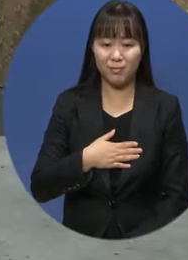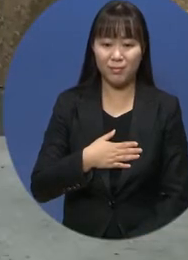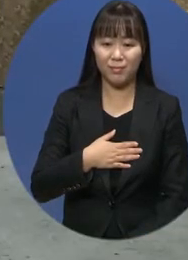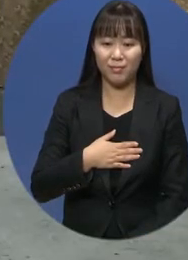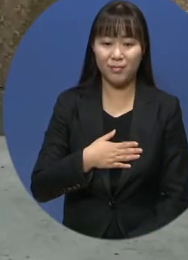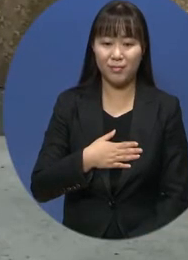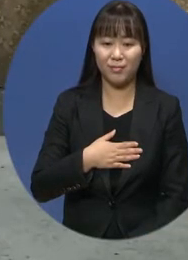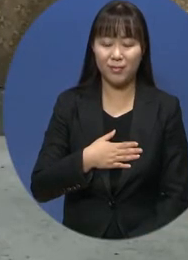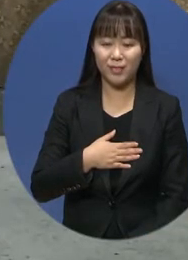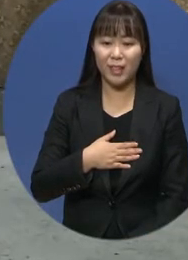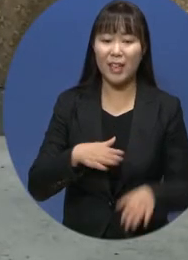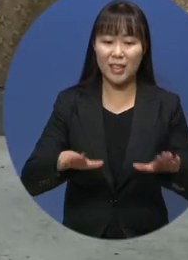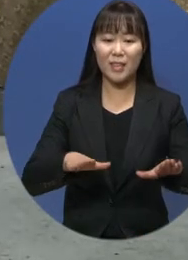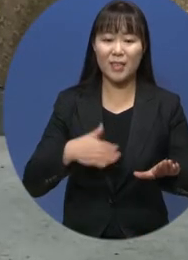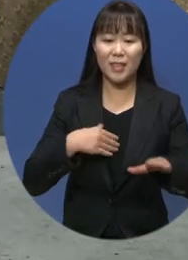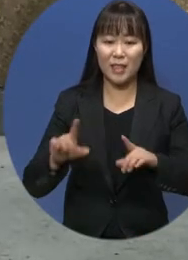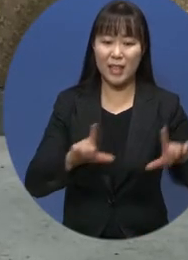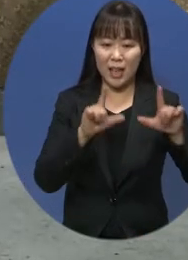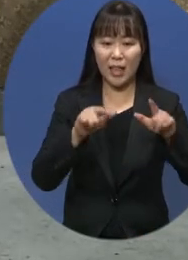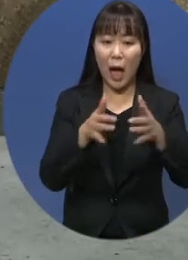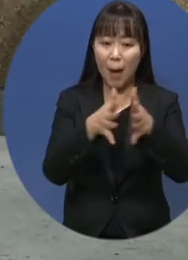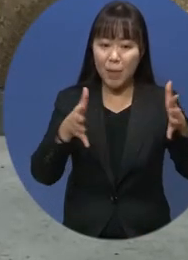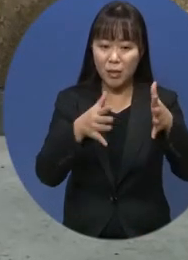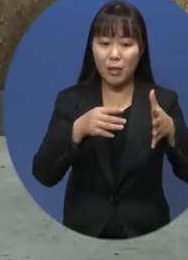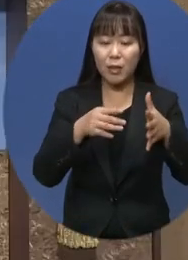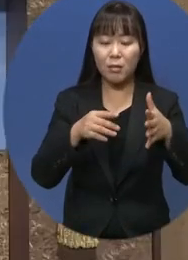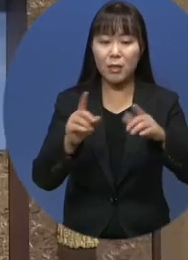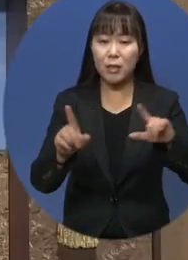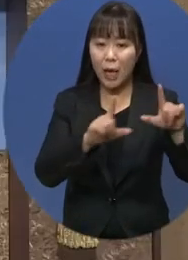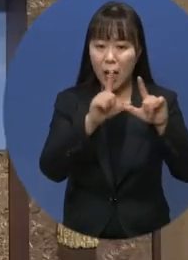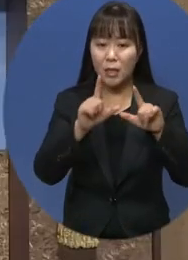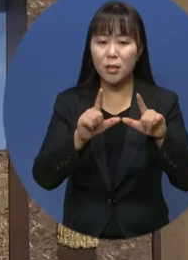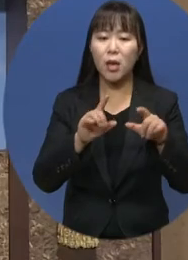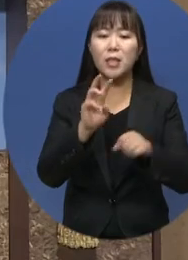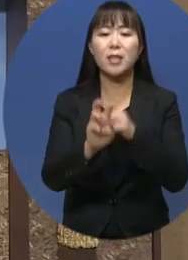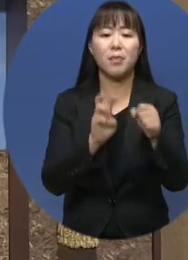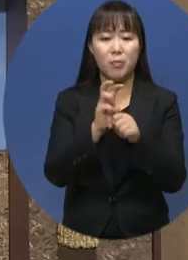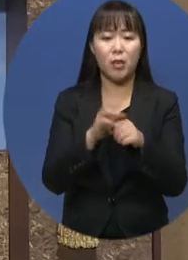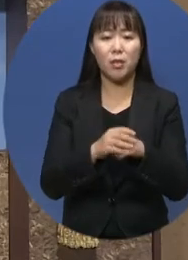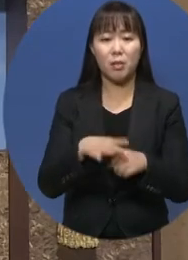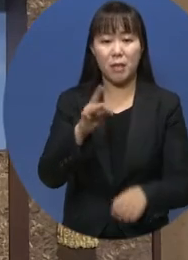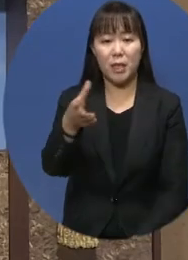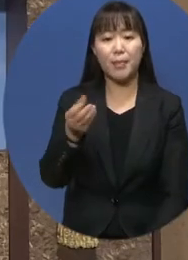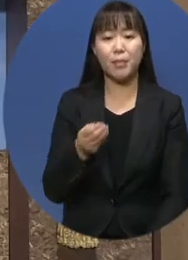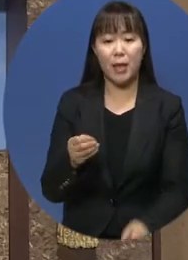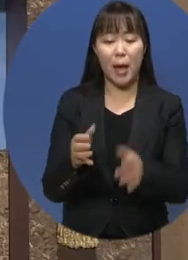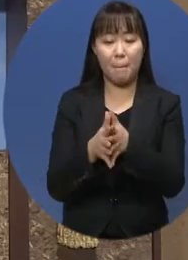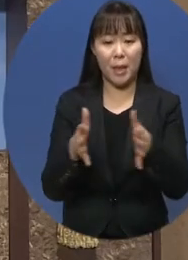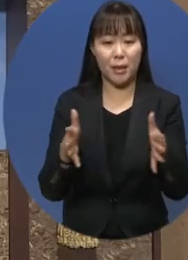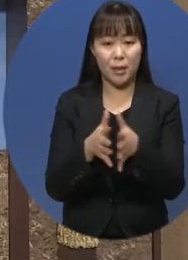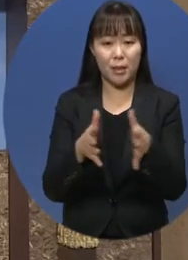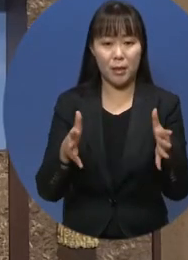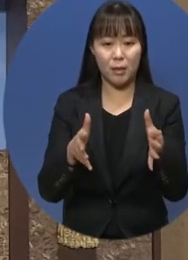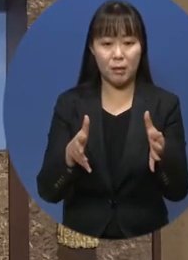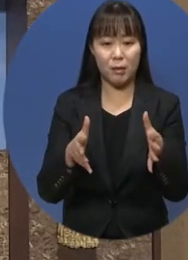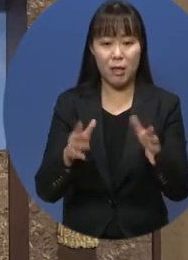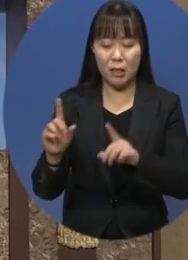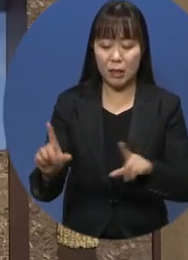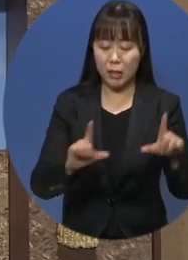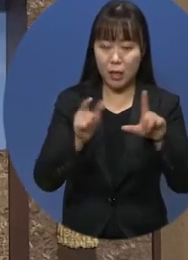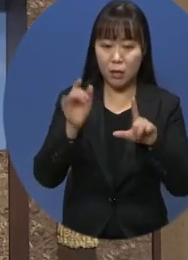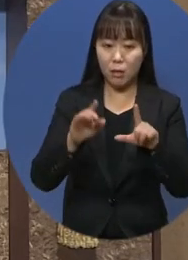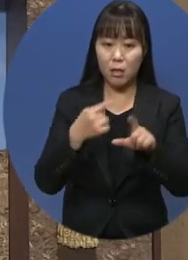제가 지금 살고 있는 아파트의 30 년 째 살고 있는데 예 임대아파트 였어요 예 임대아파트 딱 살고